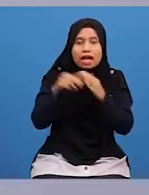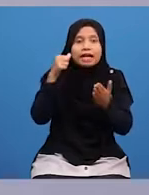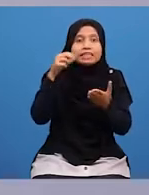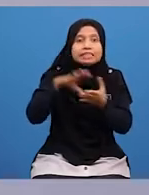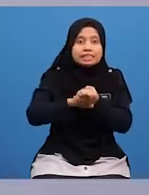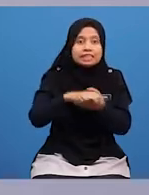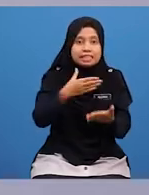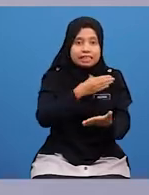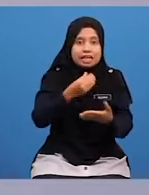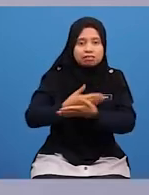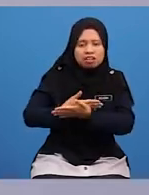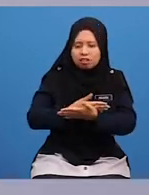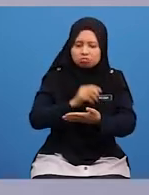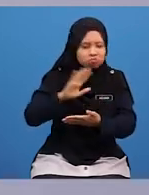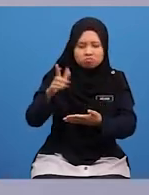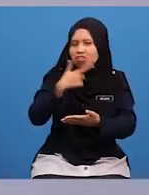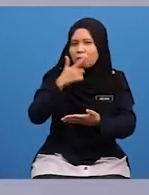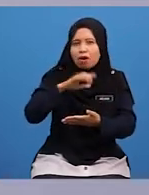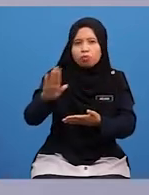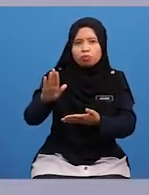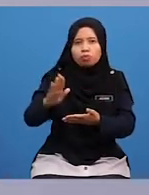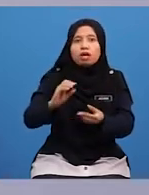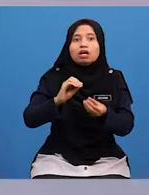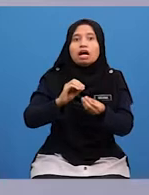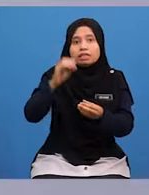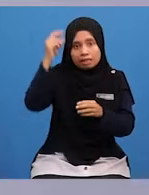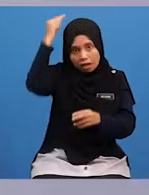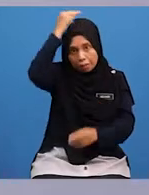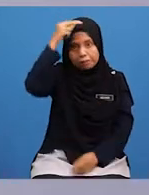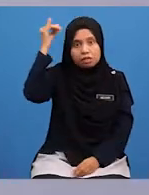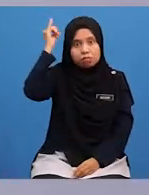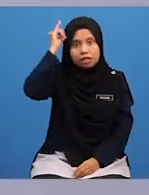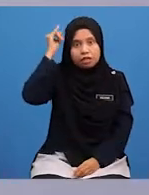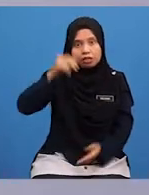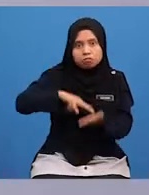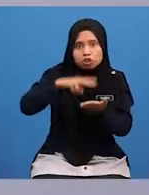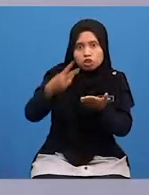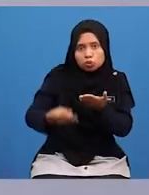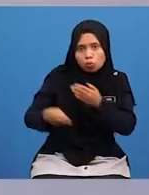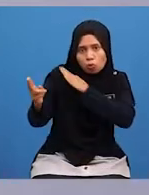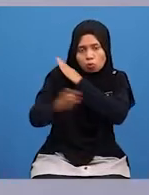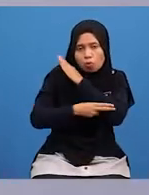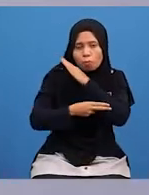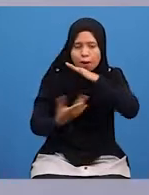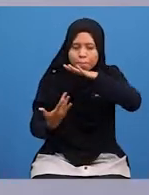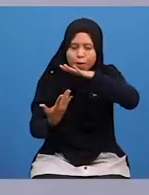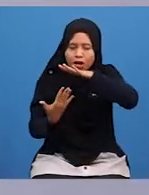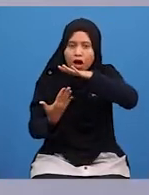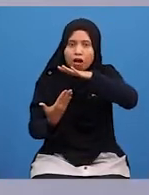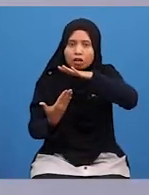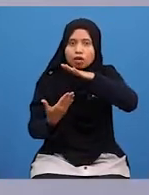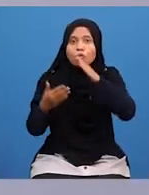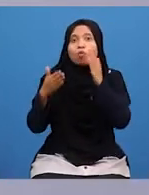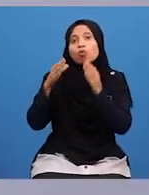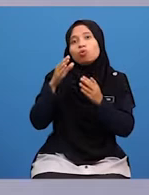dan anaknya juga tidak beriman. Nabi Ibrahim dijatuhkan hukuman bakar hidup-hidup